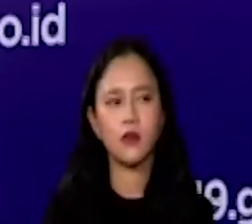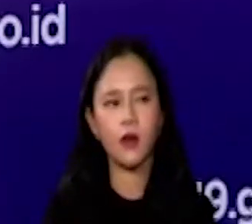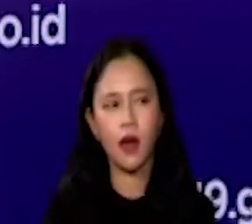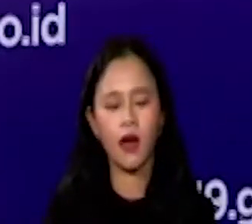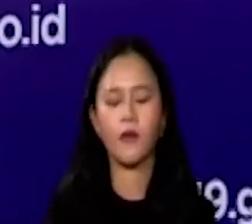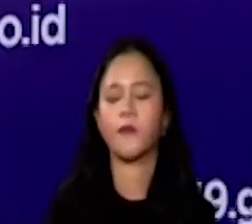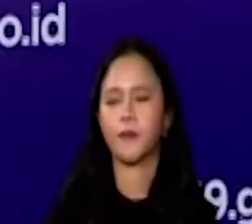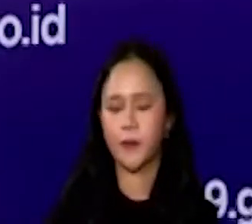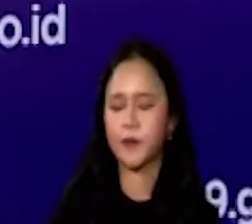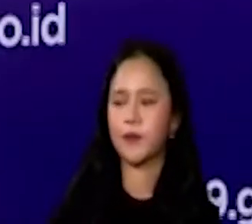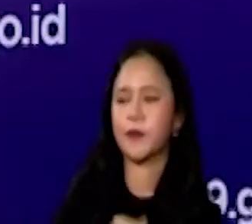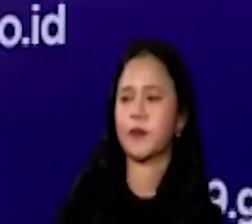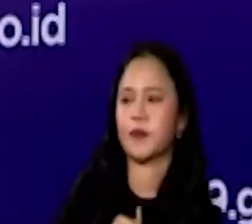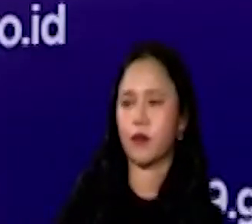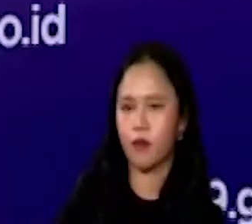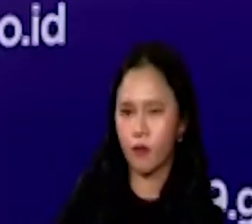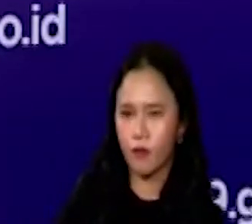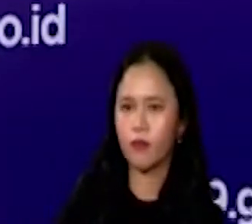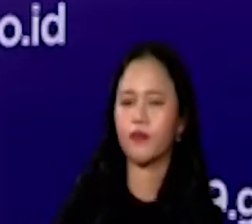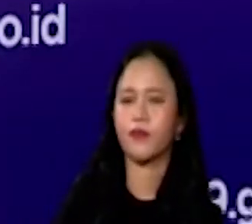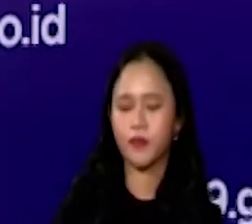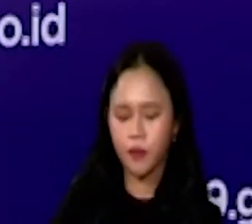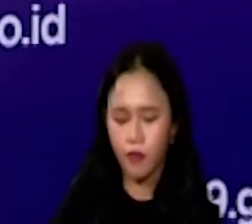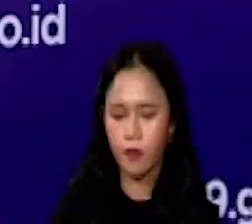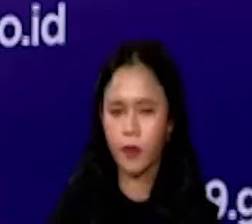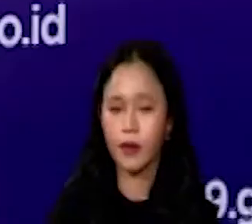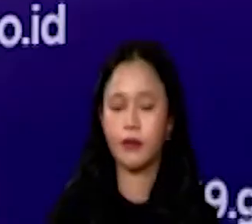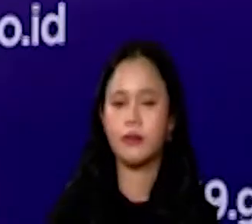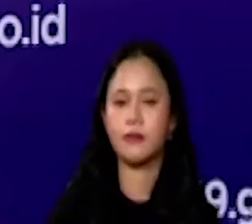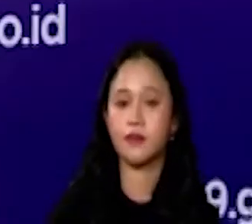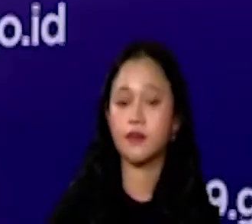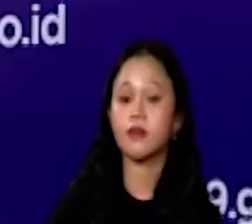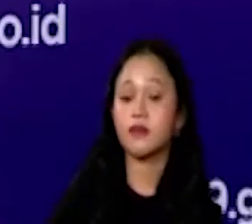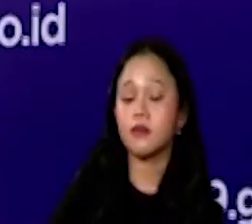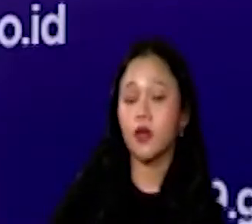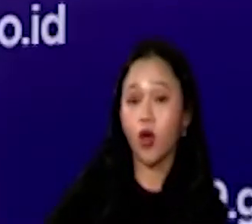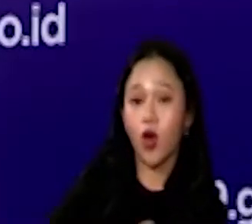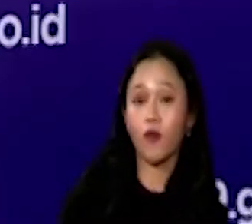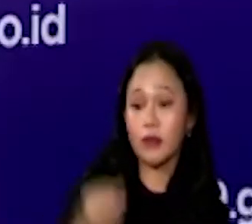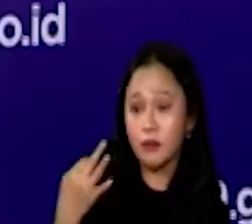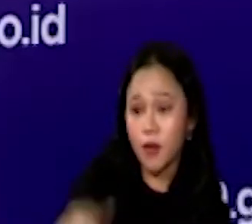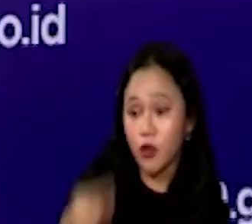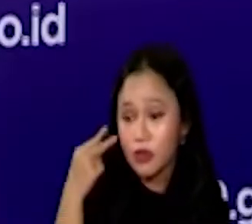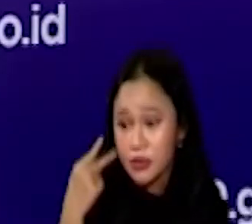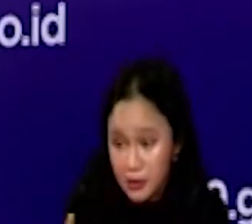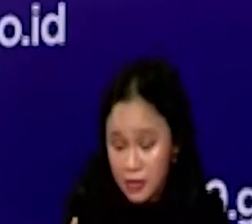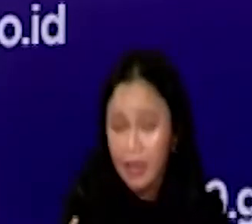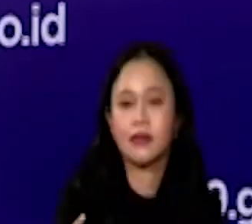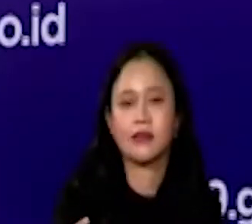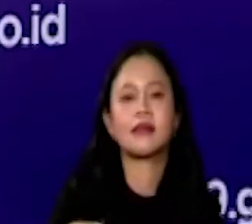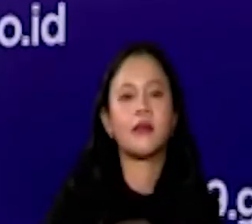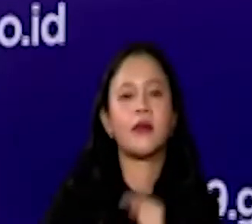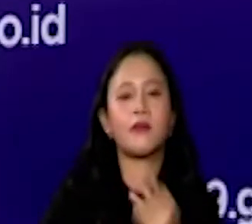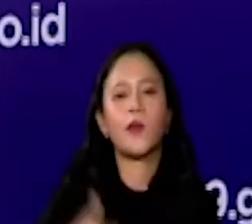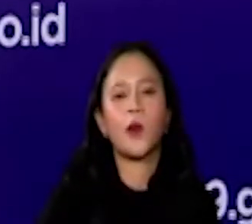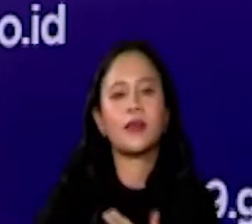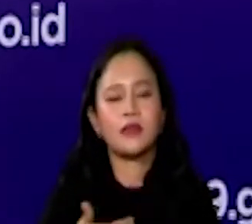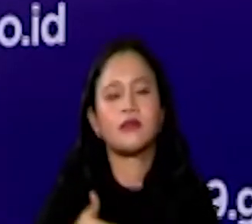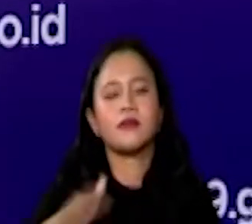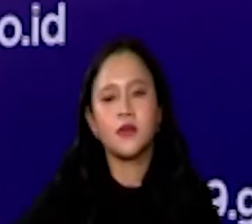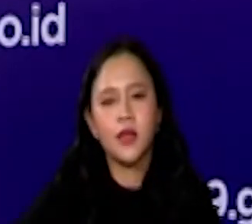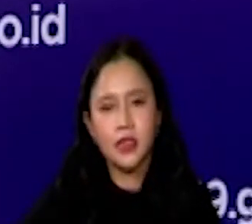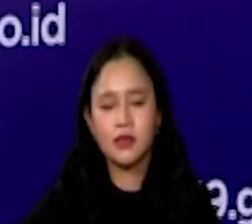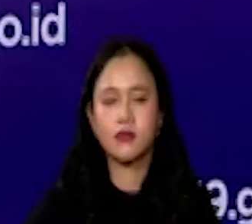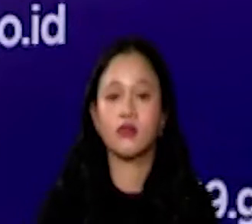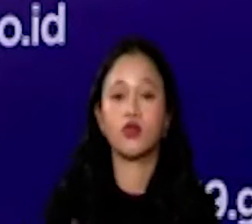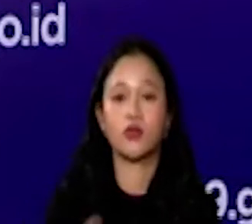Baik. Adanya temuan ini akan ditindaklanjuti dengan penelusuran segera dari kasus positif tersebut